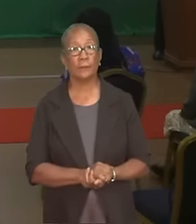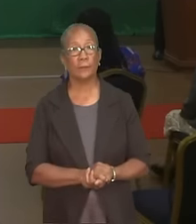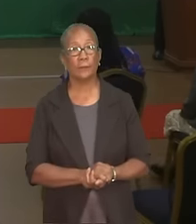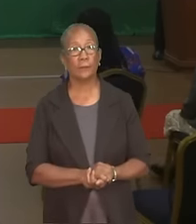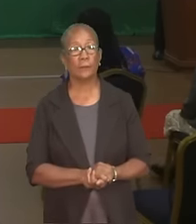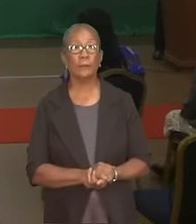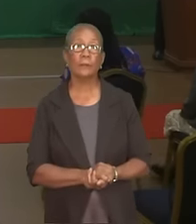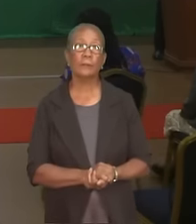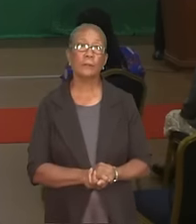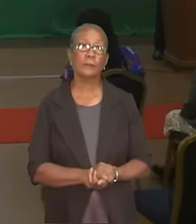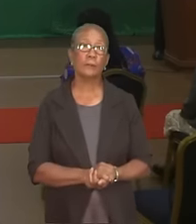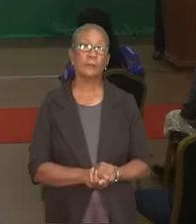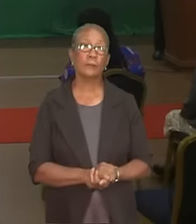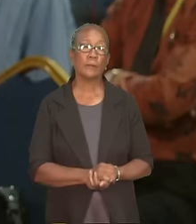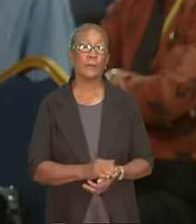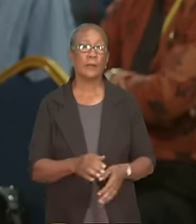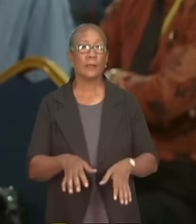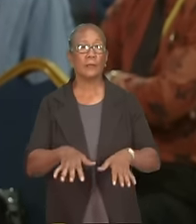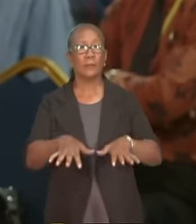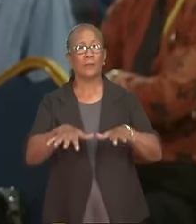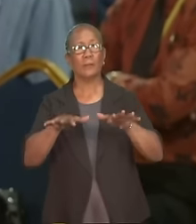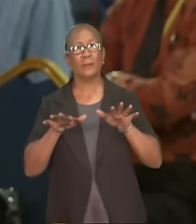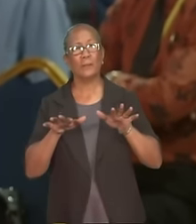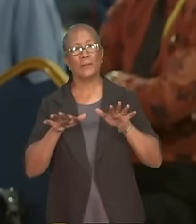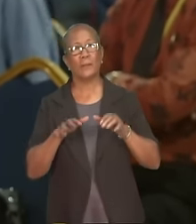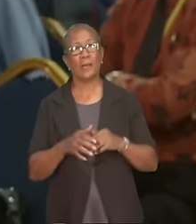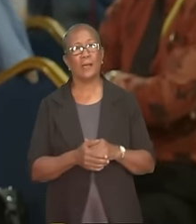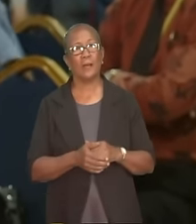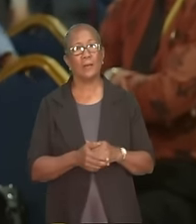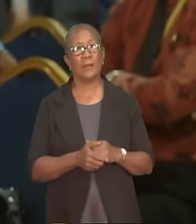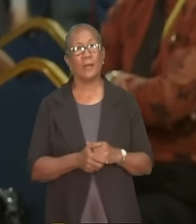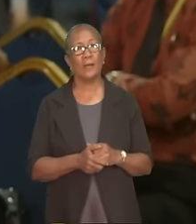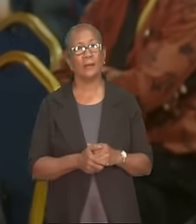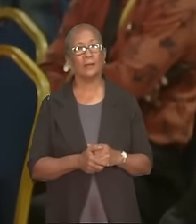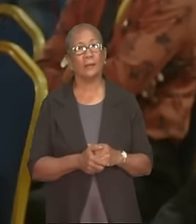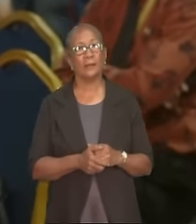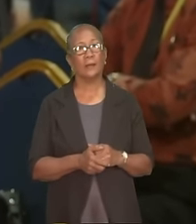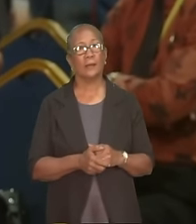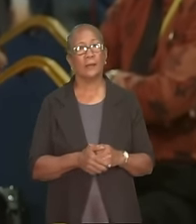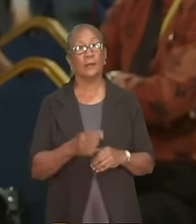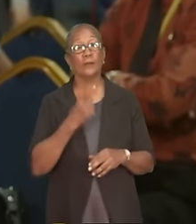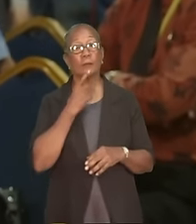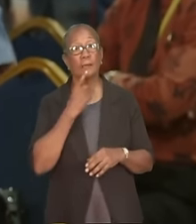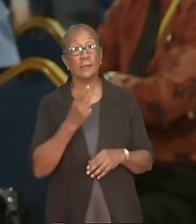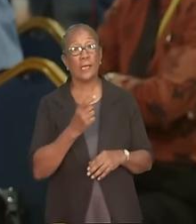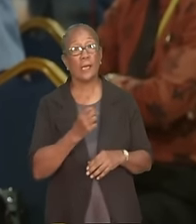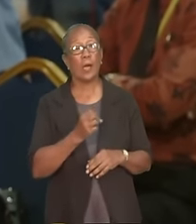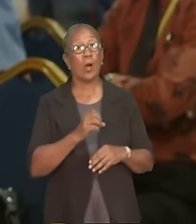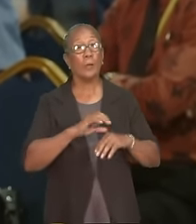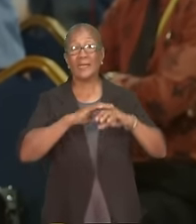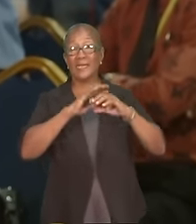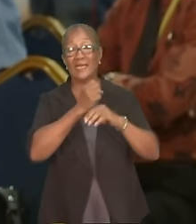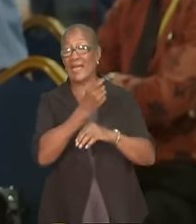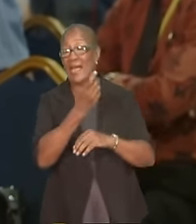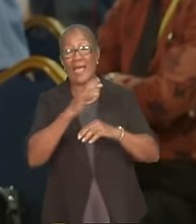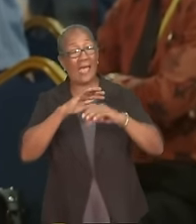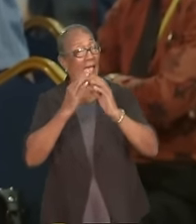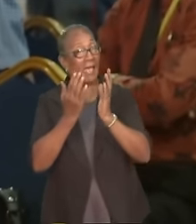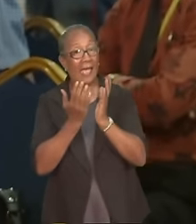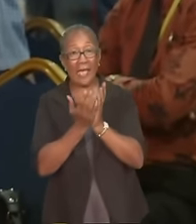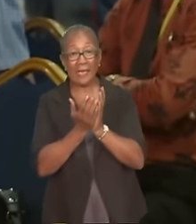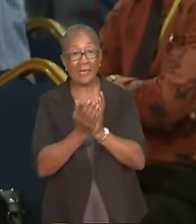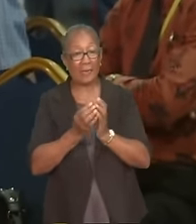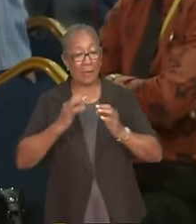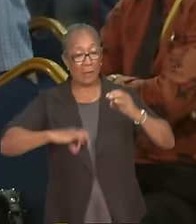Academische Week in het parlement heeft de Rekenkamer aangegeven dat er op geen enkele ministerie de interne